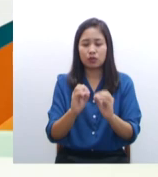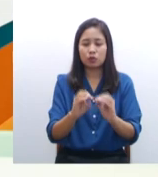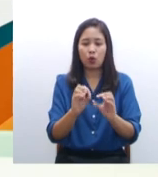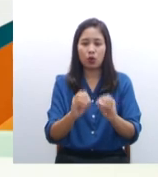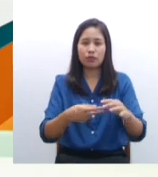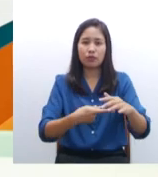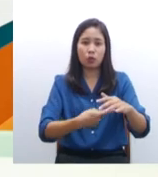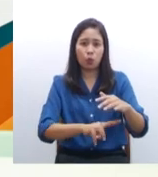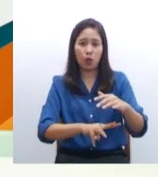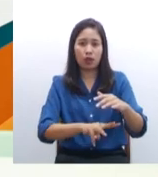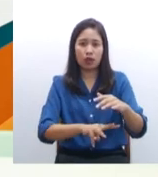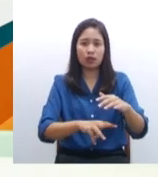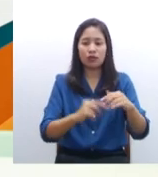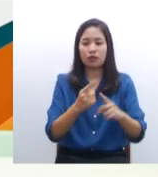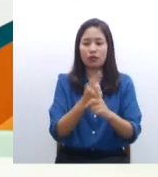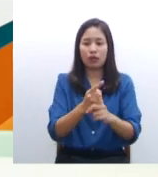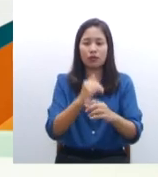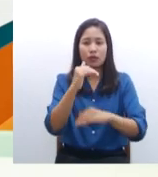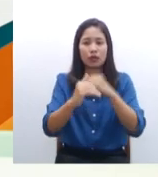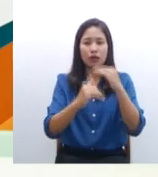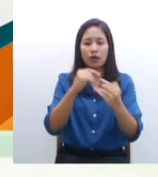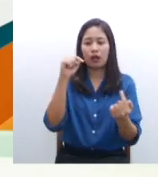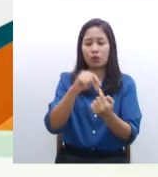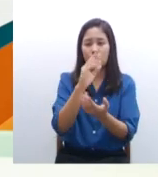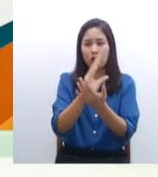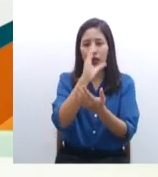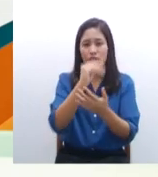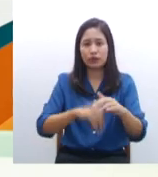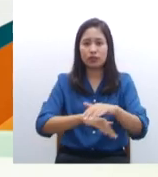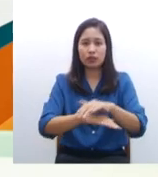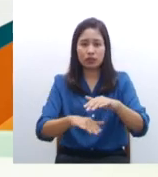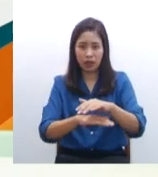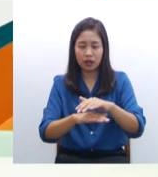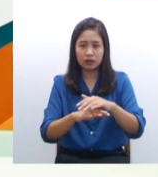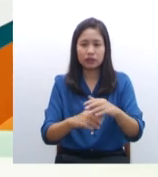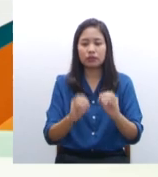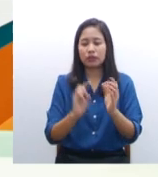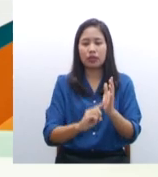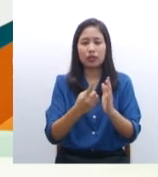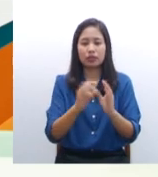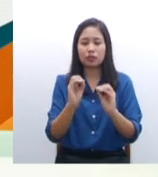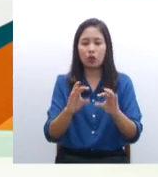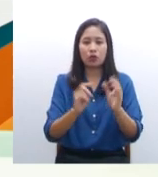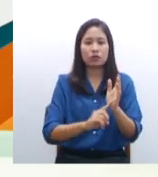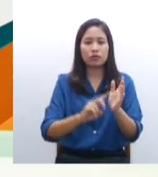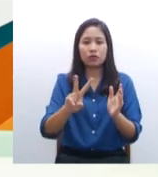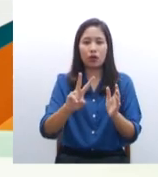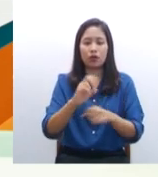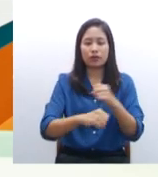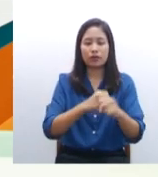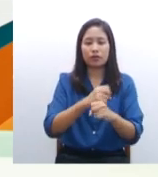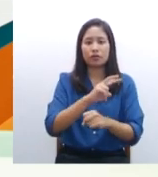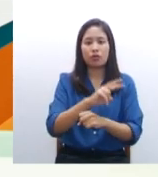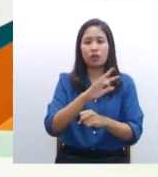วัยทางสำนักงานคณะกรรมการการศึกษาขั้นพื้นฐานจะเริ่มสอนในภาคเรียนที่2ปีการศึกษา2562